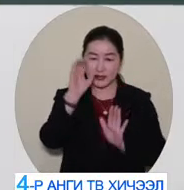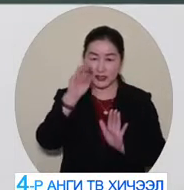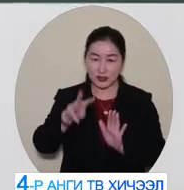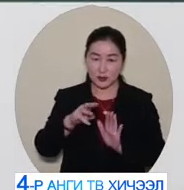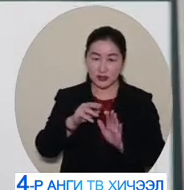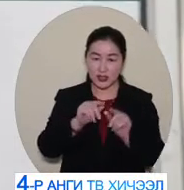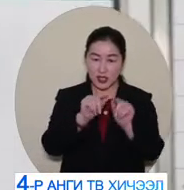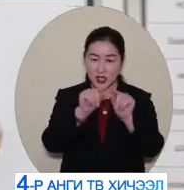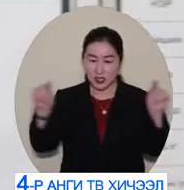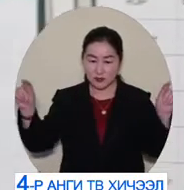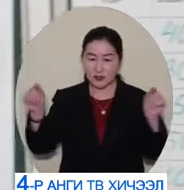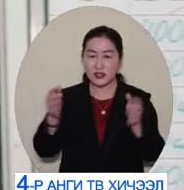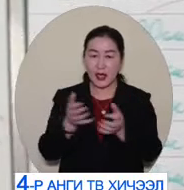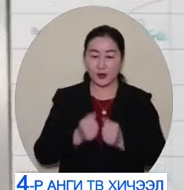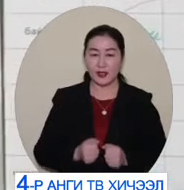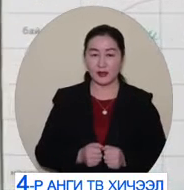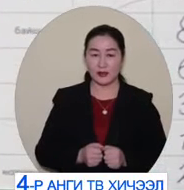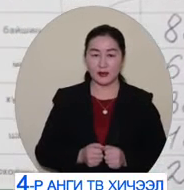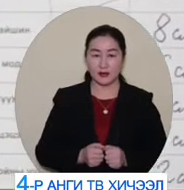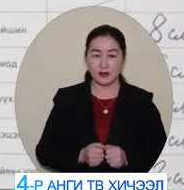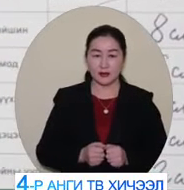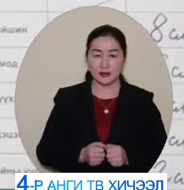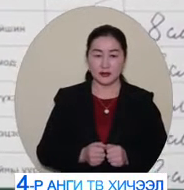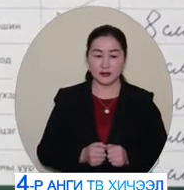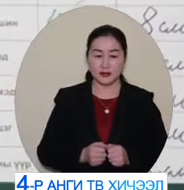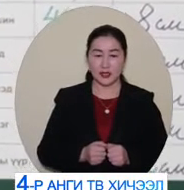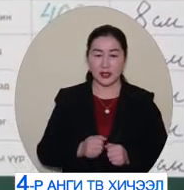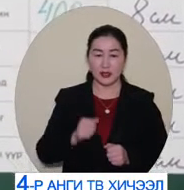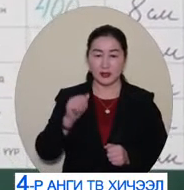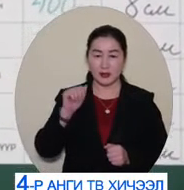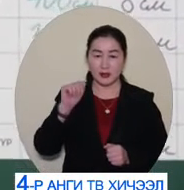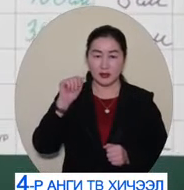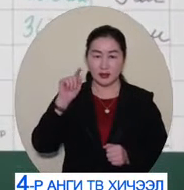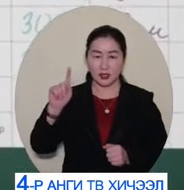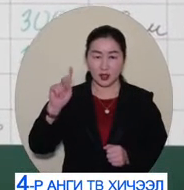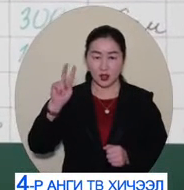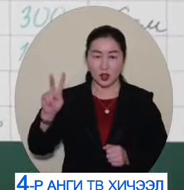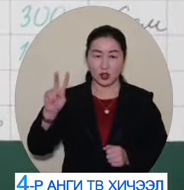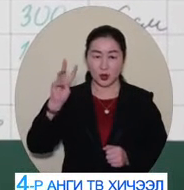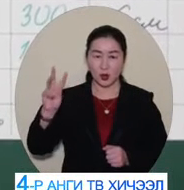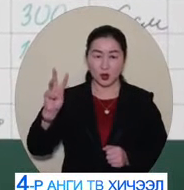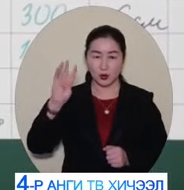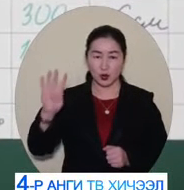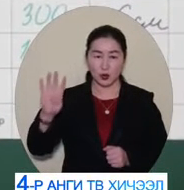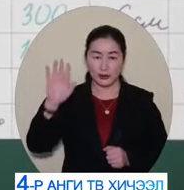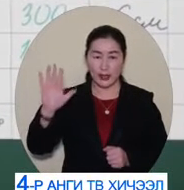байшингийн байрлах яг чигт 8 см хэмжээ авна. За, багш нэг энэ хавцсан авъя гэж бодож байна. 1